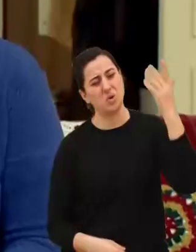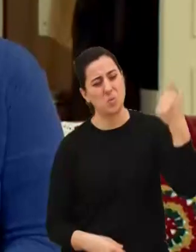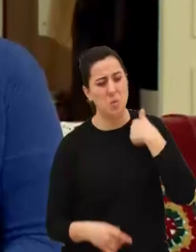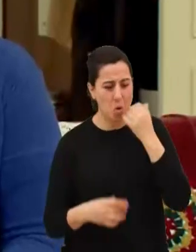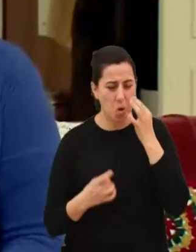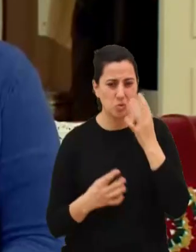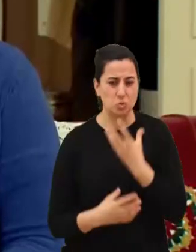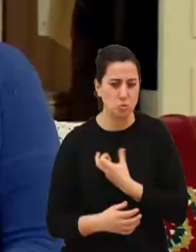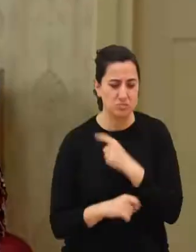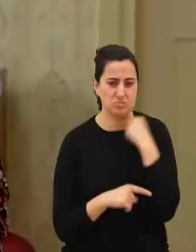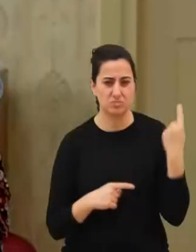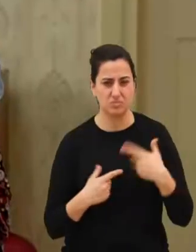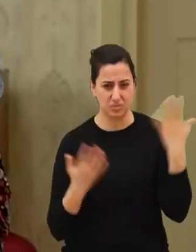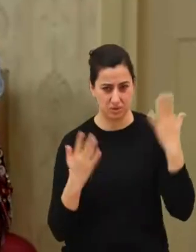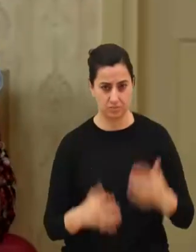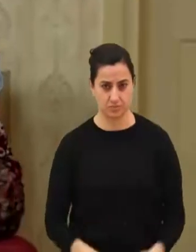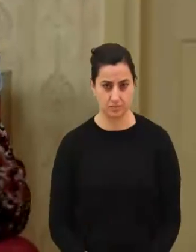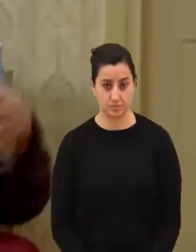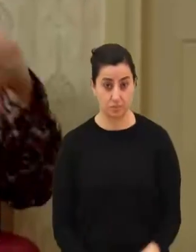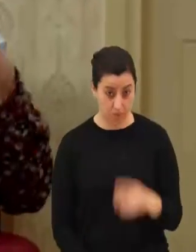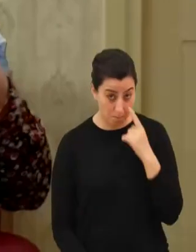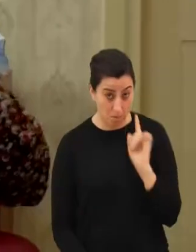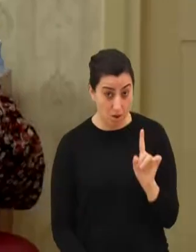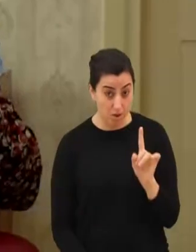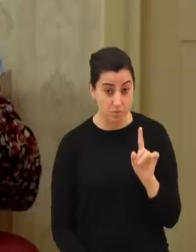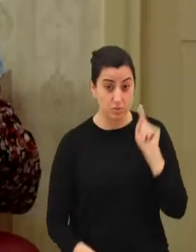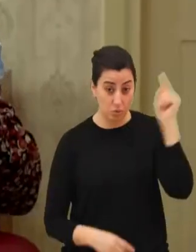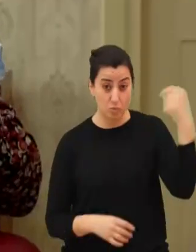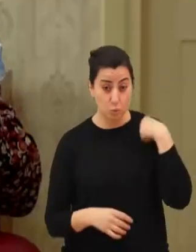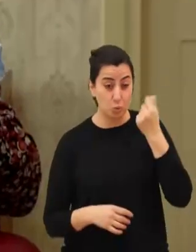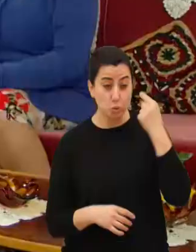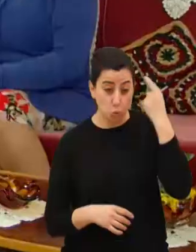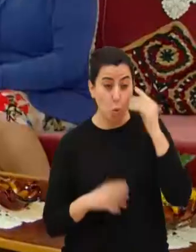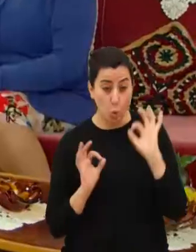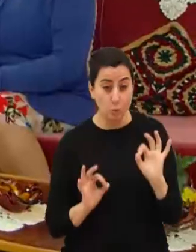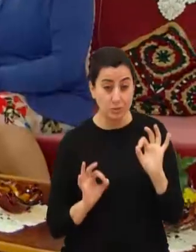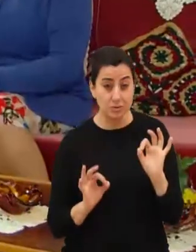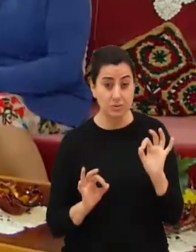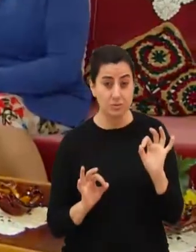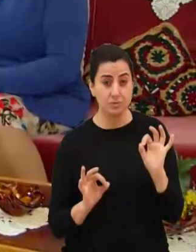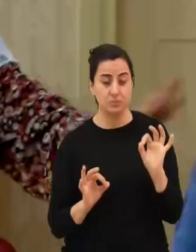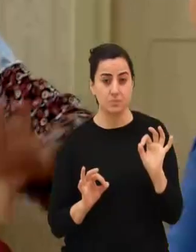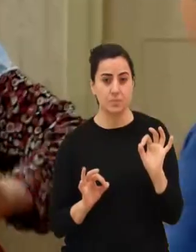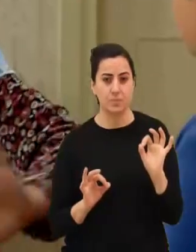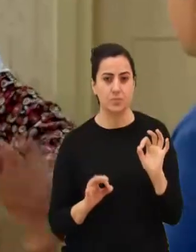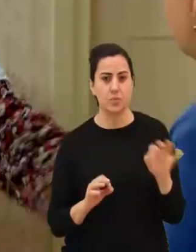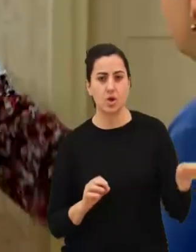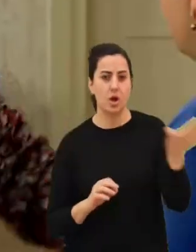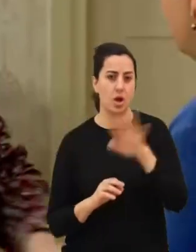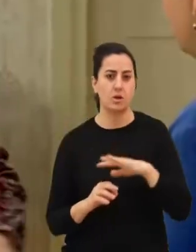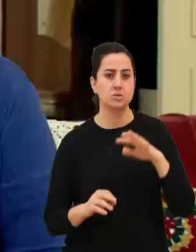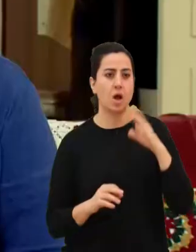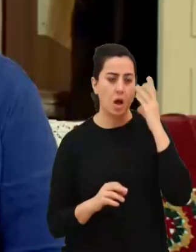bırak. Ay söyleme bana onu. Bak, o düşünseydi beni biraz. O böyle ağlar. Herkes ağlar,